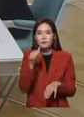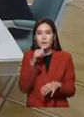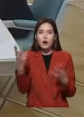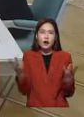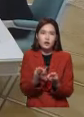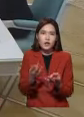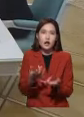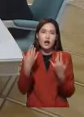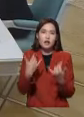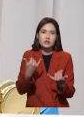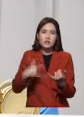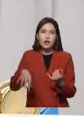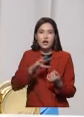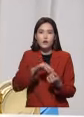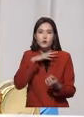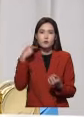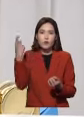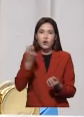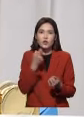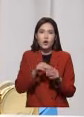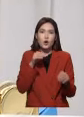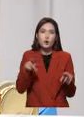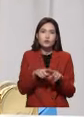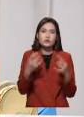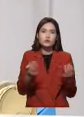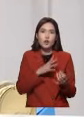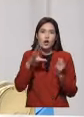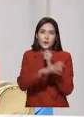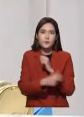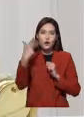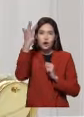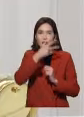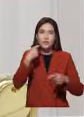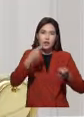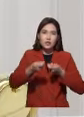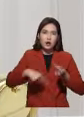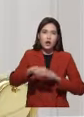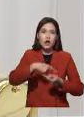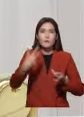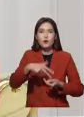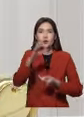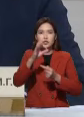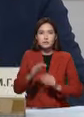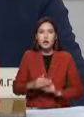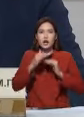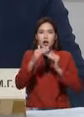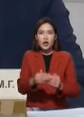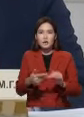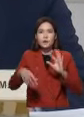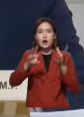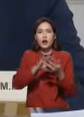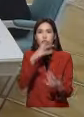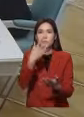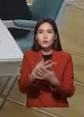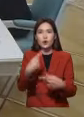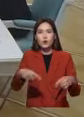кейін қос президент шағын құрамда келіс сөз жүргізді. Соңғы 3 жылда тауар айналымы 30%-ке өскен. 8 айдың қорытындысы бойынша